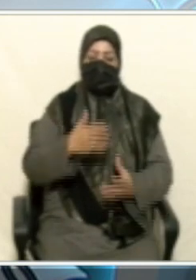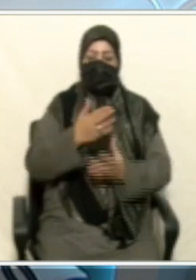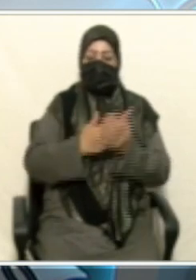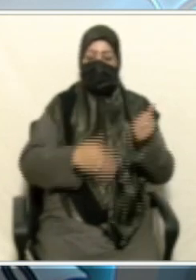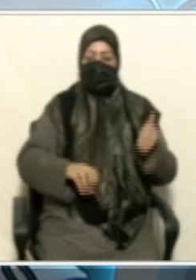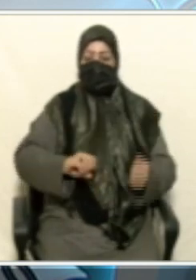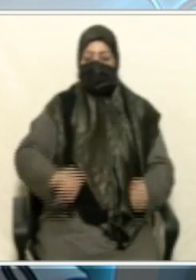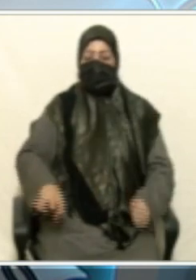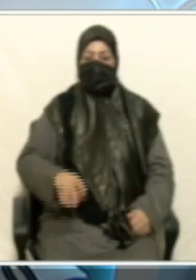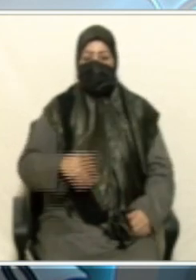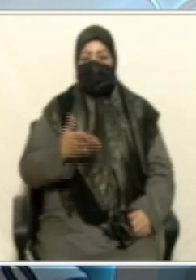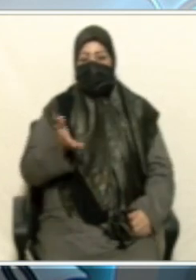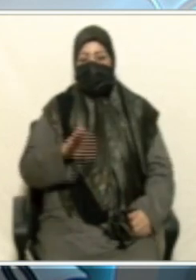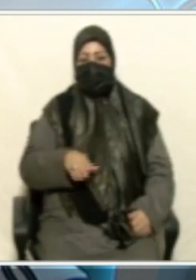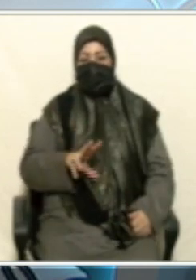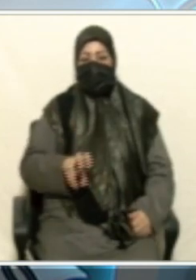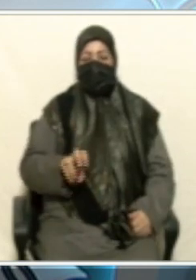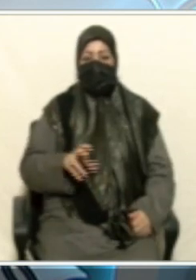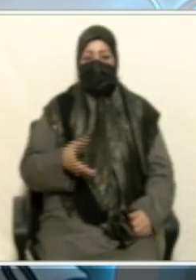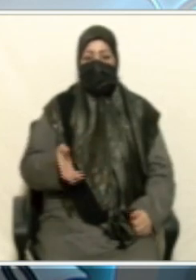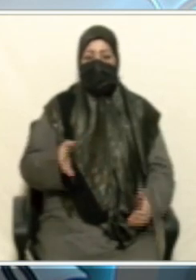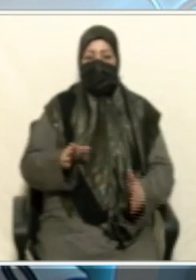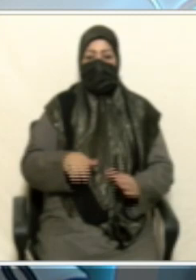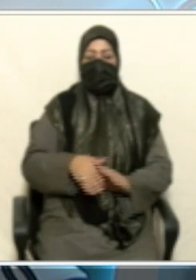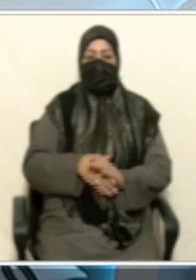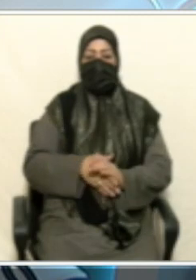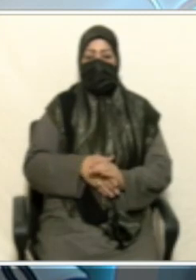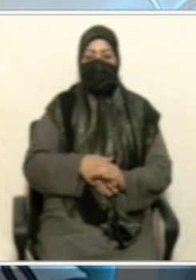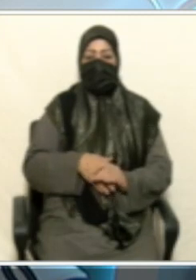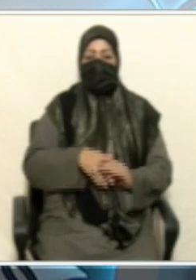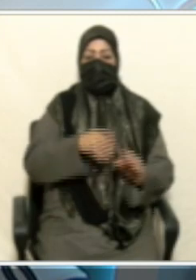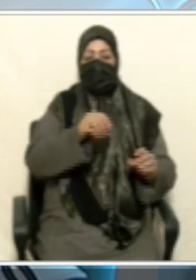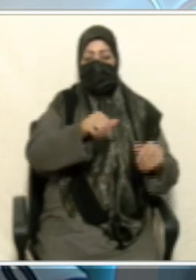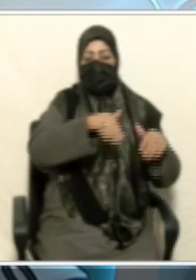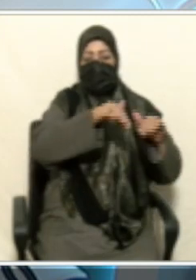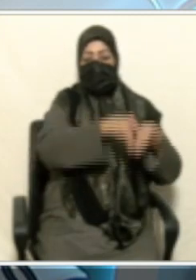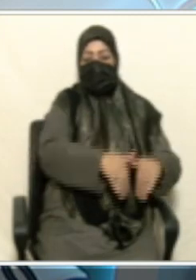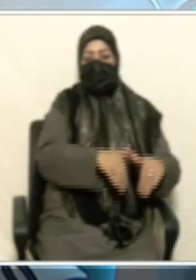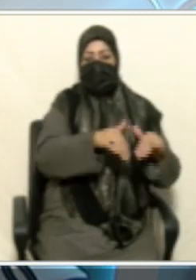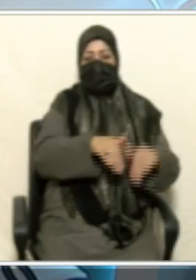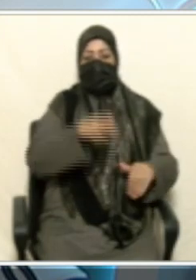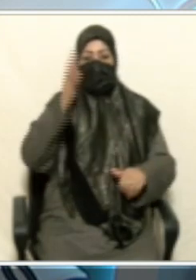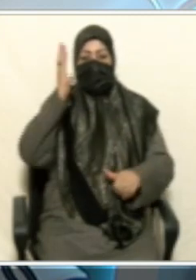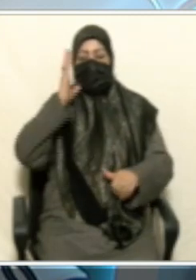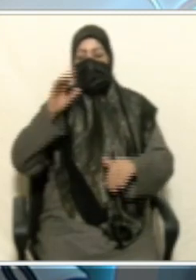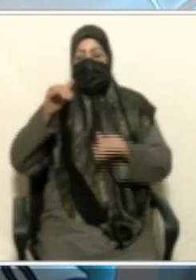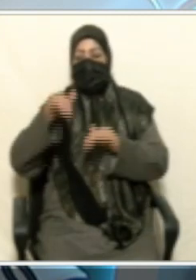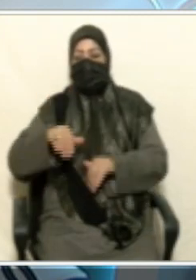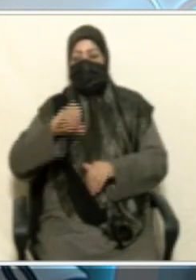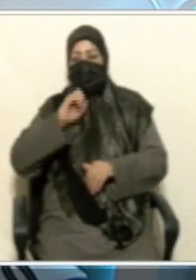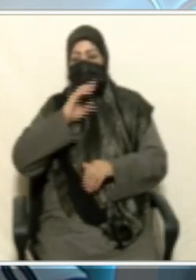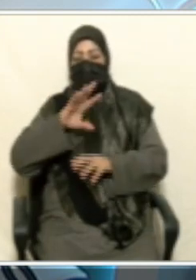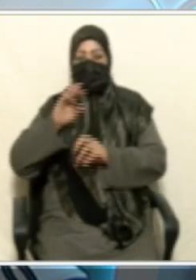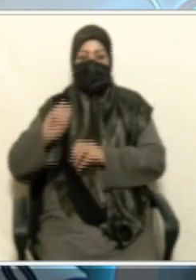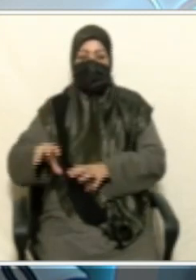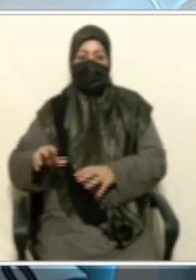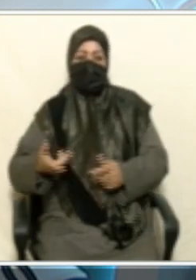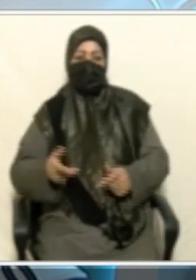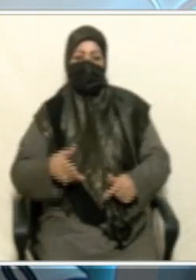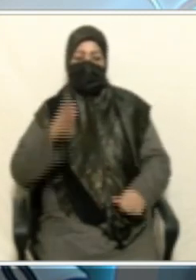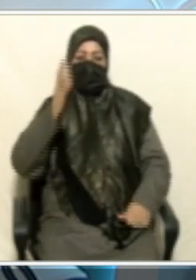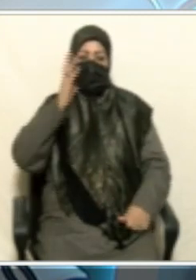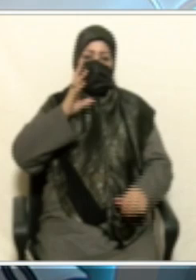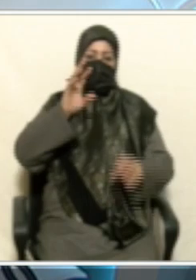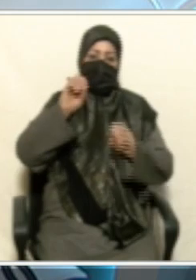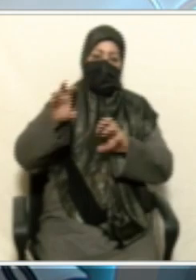هل تدفن ويصلى عليها أم ترمى في القمامة يا شيخ؟ ايه بارك الله فيك. ايه وجيبه إن شاء